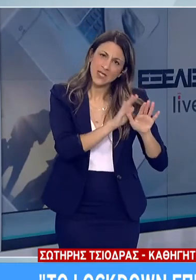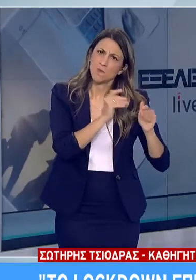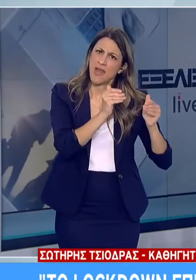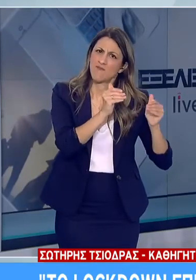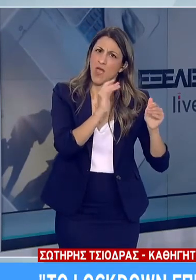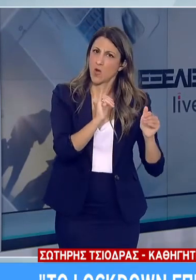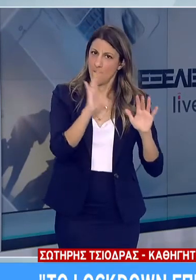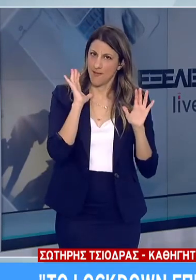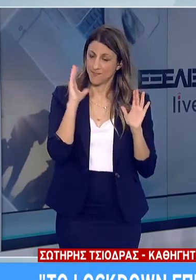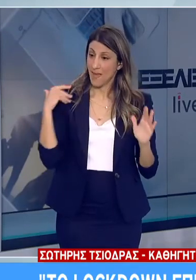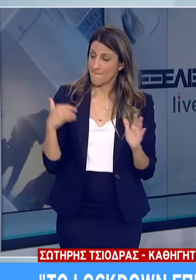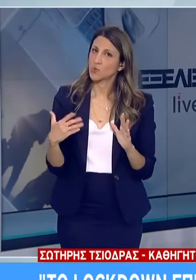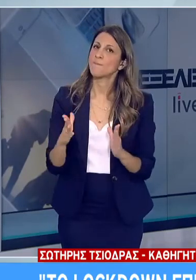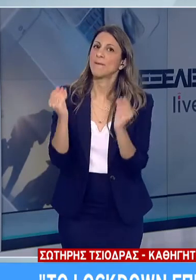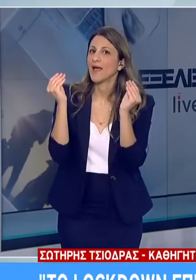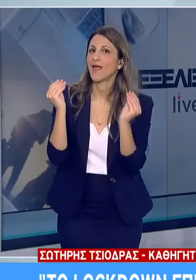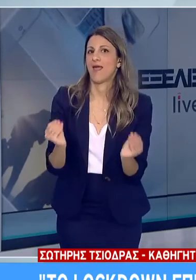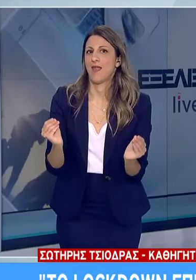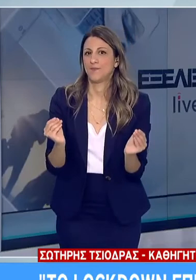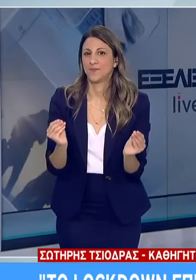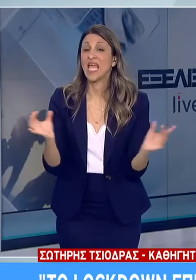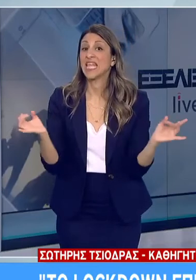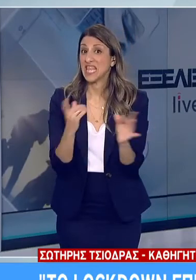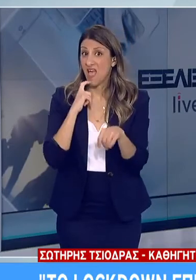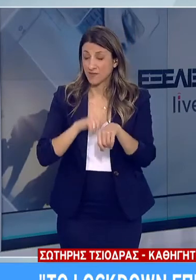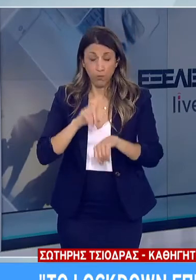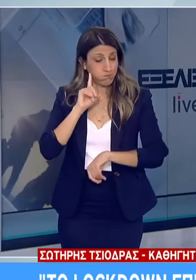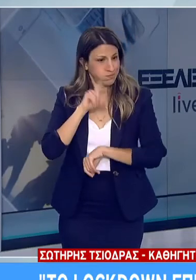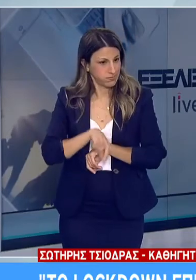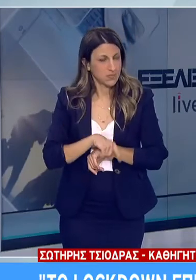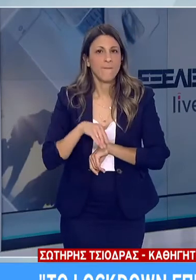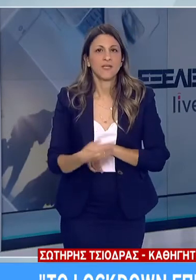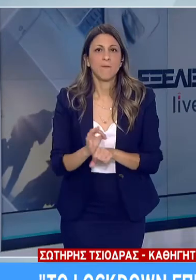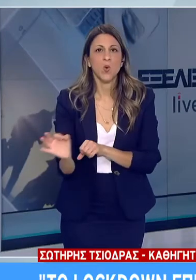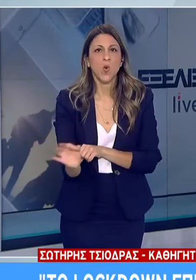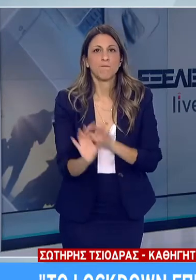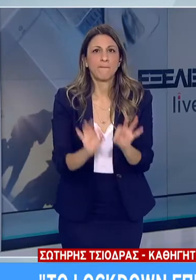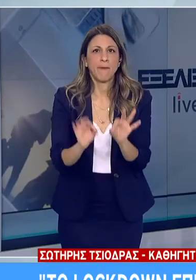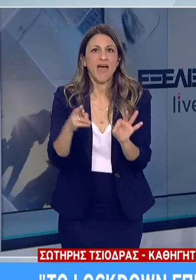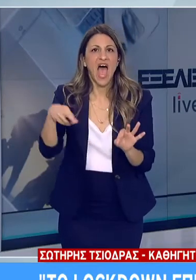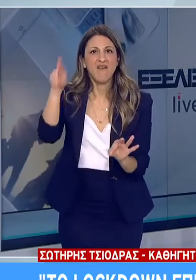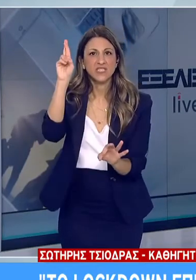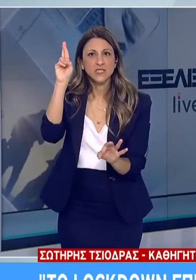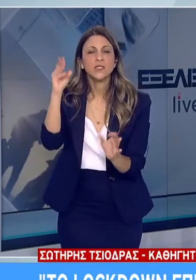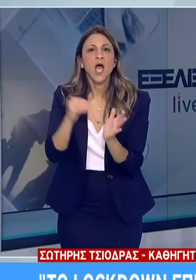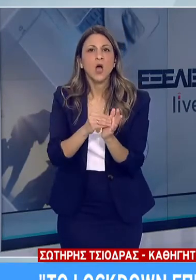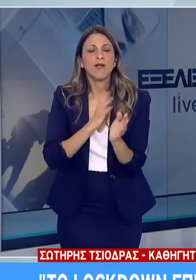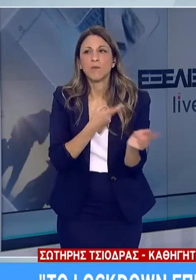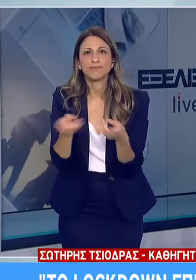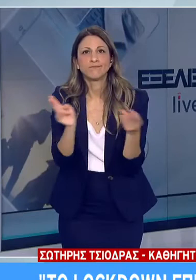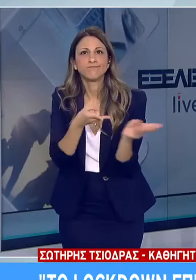οφείλεται στην επιτυχημένη μας πορεία. Αν όμως δεν προσέξουμε και αυξηθούν τα κρούσματα και αυξηθούν τα κρούσματα σε ΜΕΘ, θα